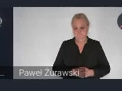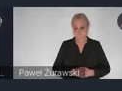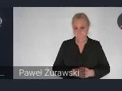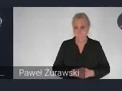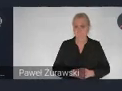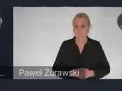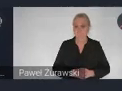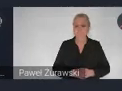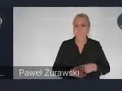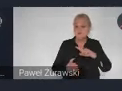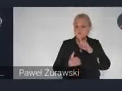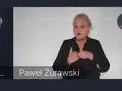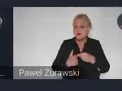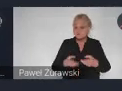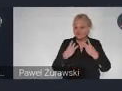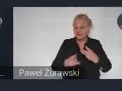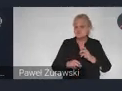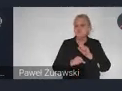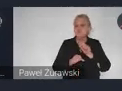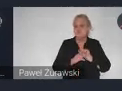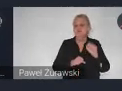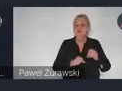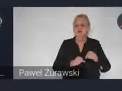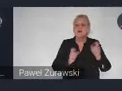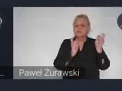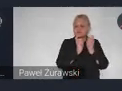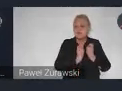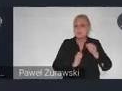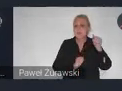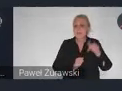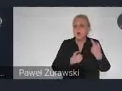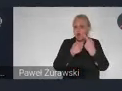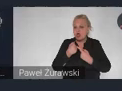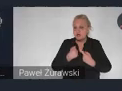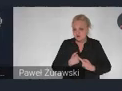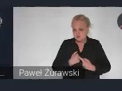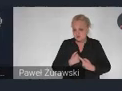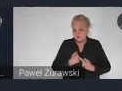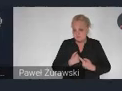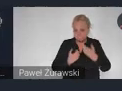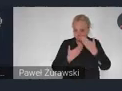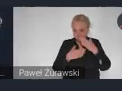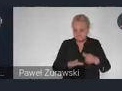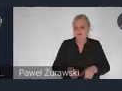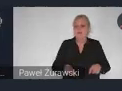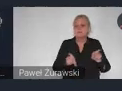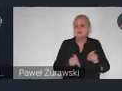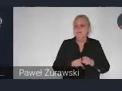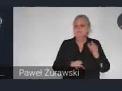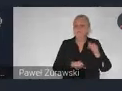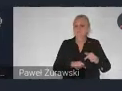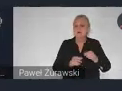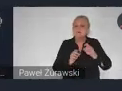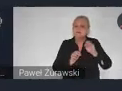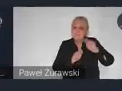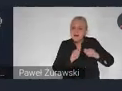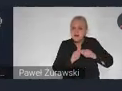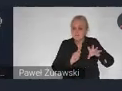właśnie istotne jest to aby właśnie te wskaźniki miały formę liczbową i były mierzalne czyli